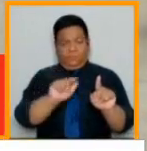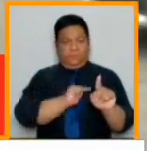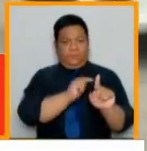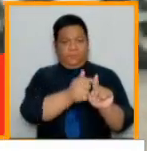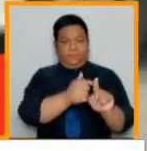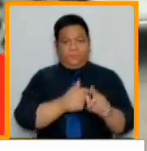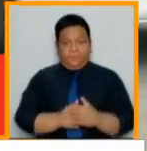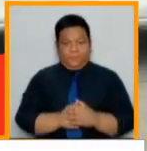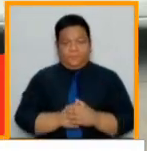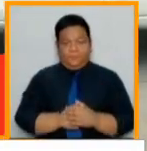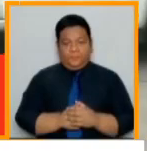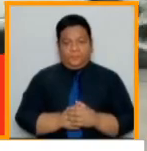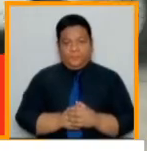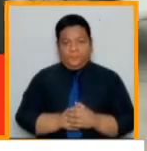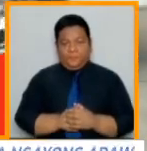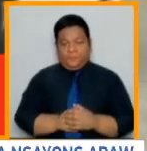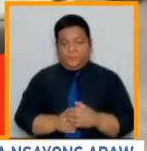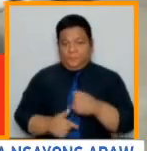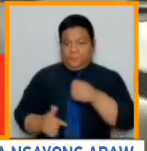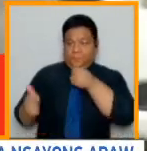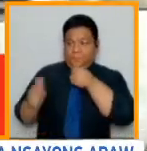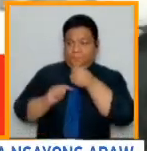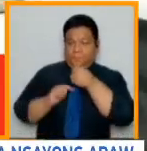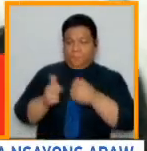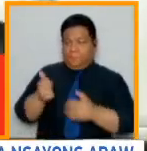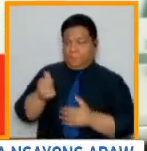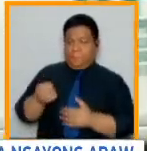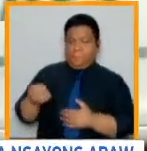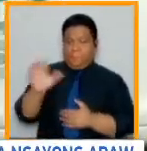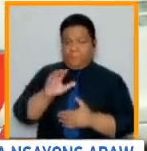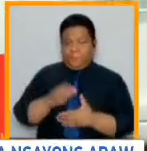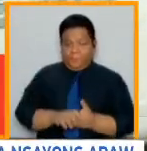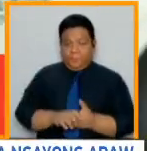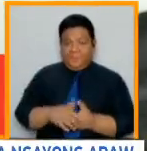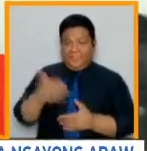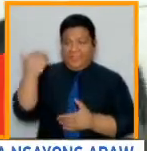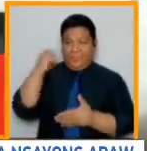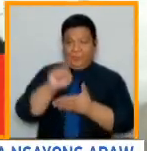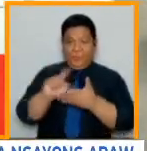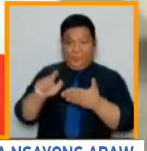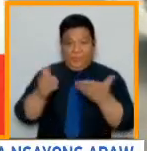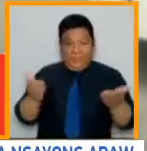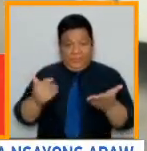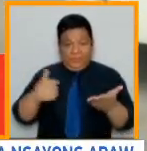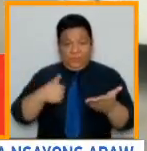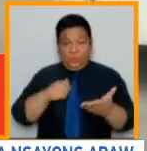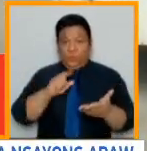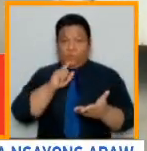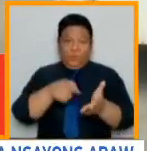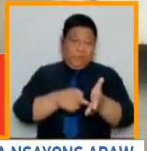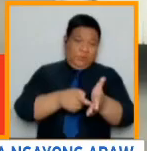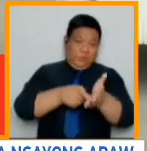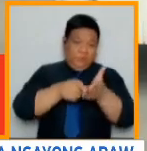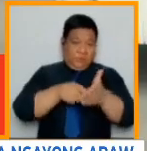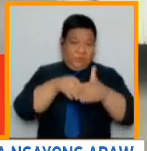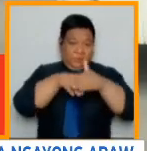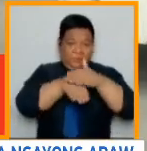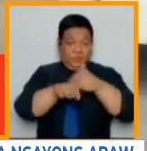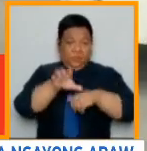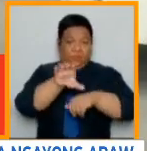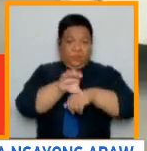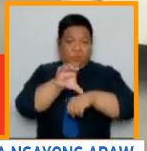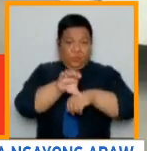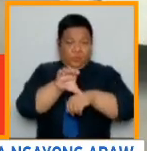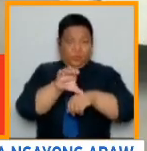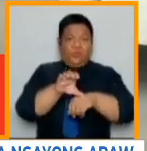Maris, good morning. Alam mo, nung last week na nandito ako, ang numero unong requirement para makapasok sa simbahan o kahit sa compound lang ng Baclaran Church